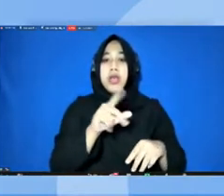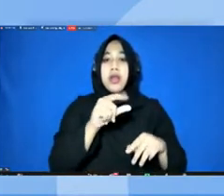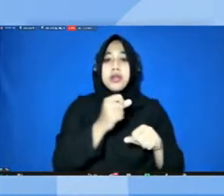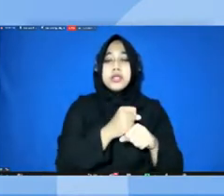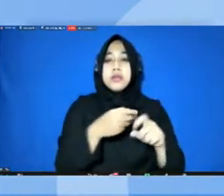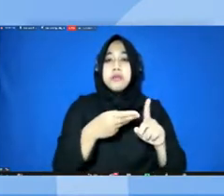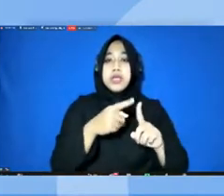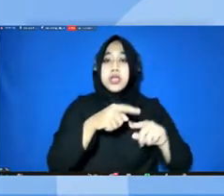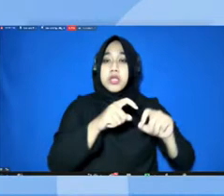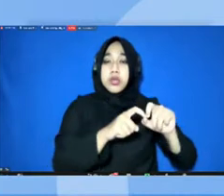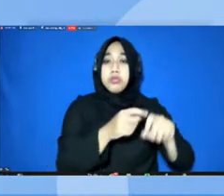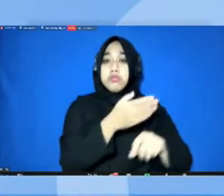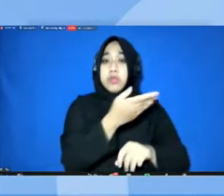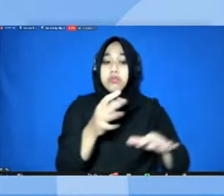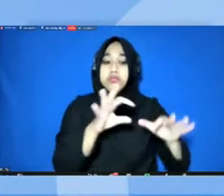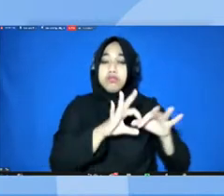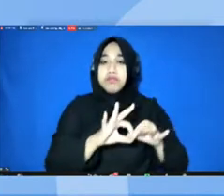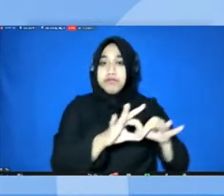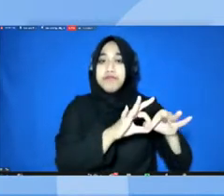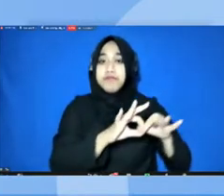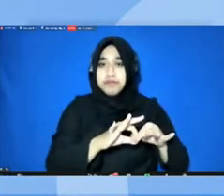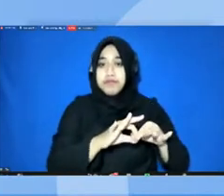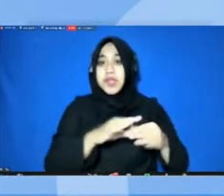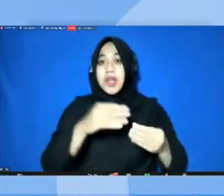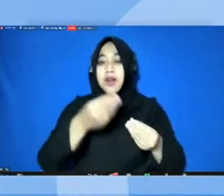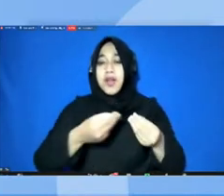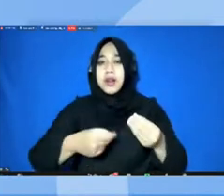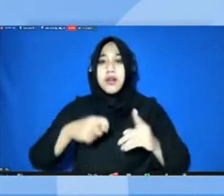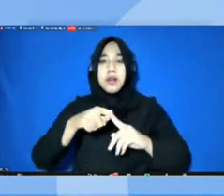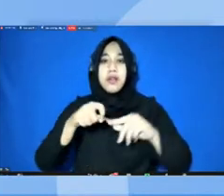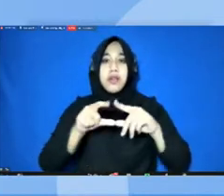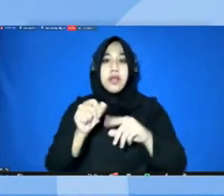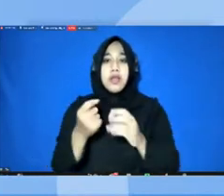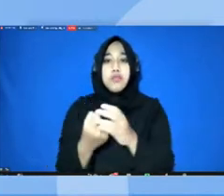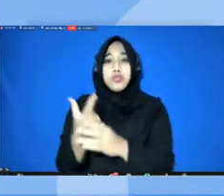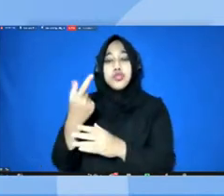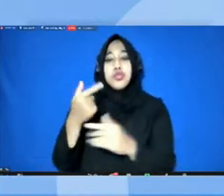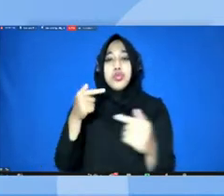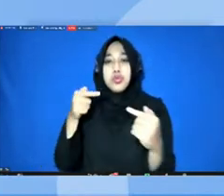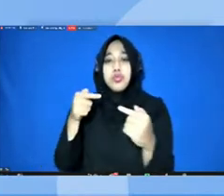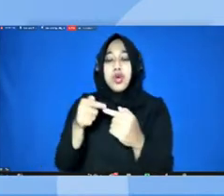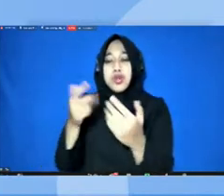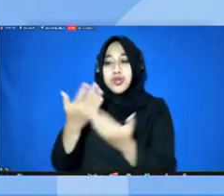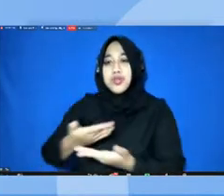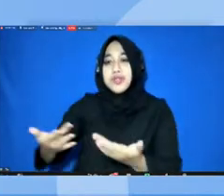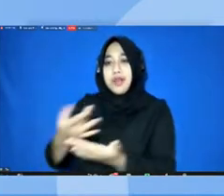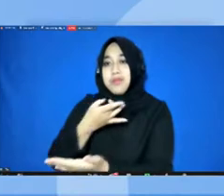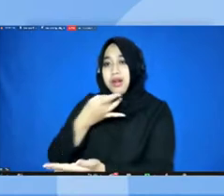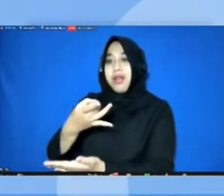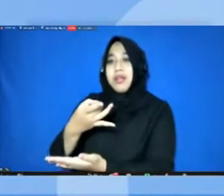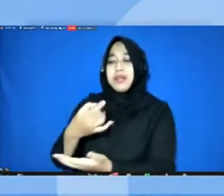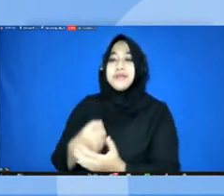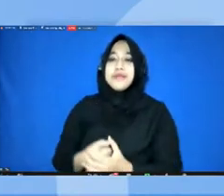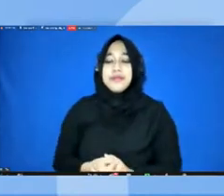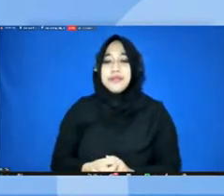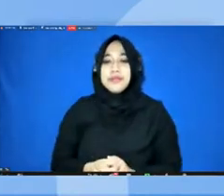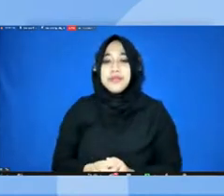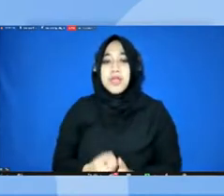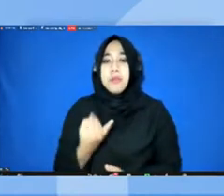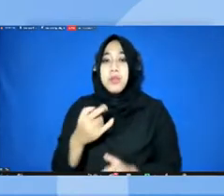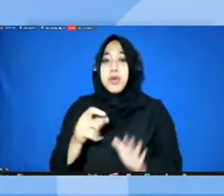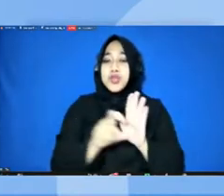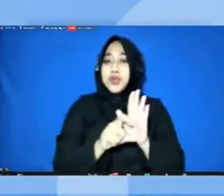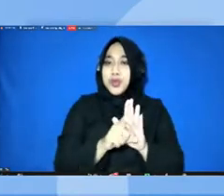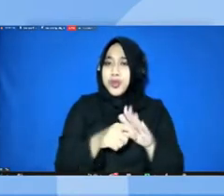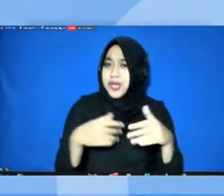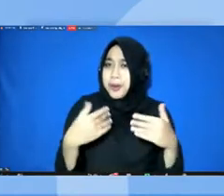kemudian mereka berkolaborasi dengan kader sehingga muncul sebuah interaksi sosial yang menarik. Nah, yang beberapa contohnya